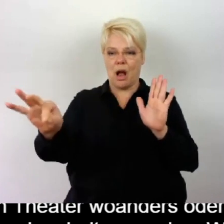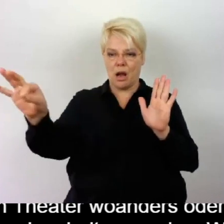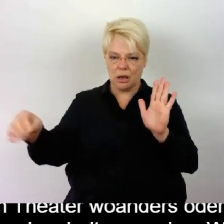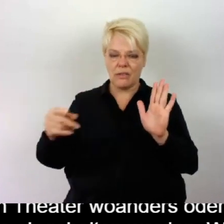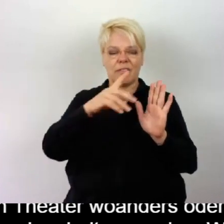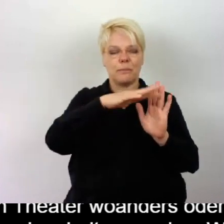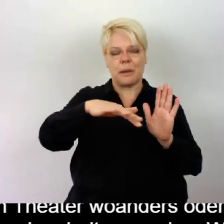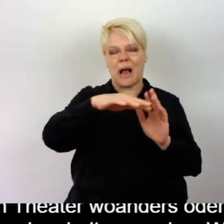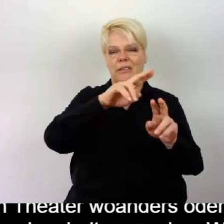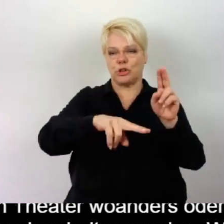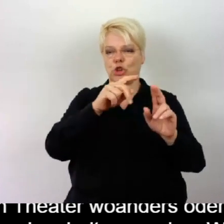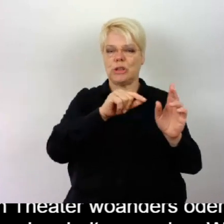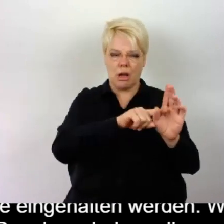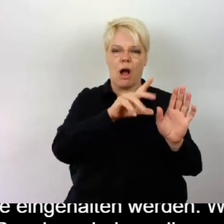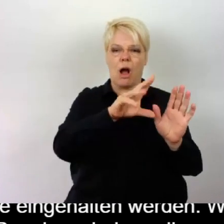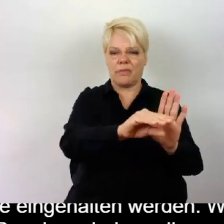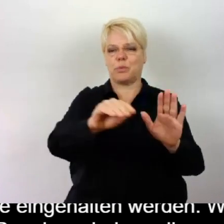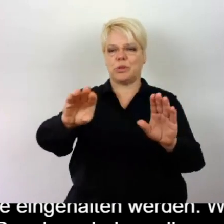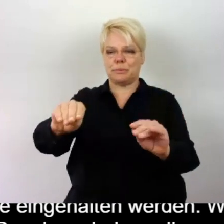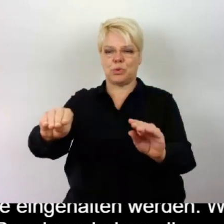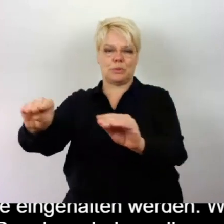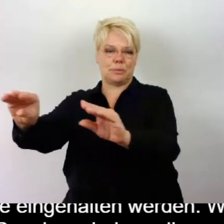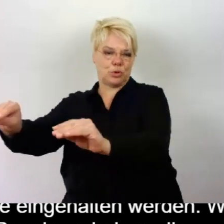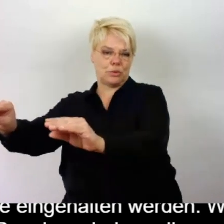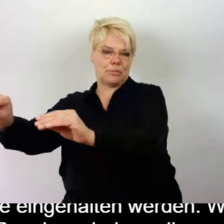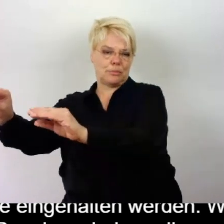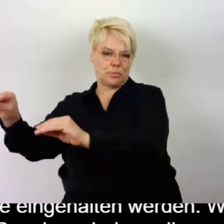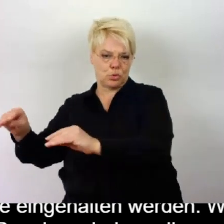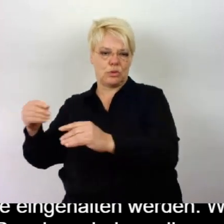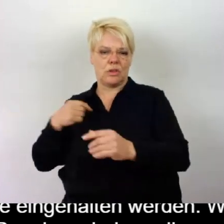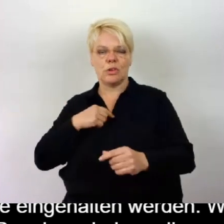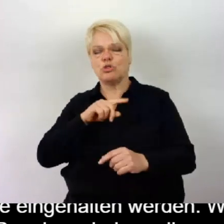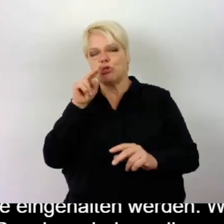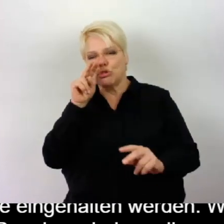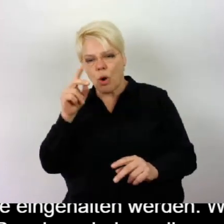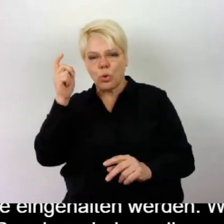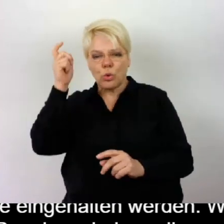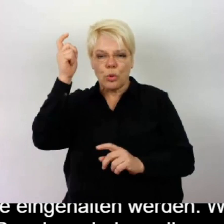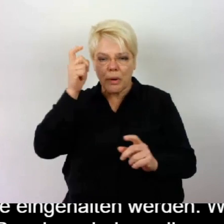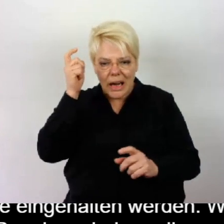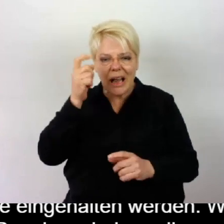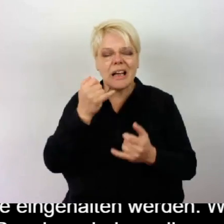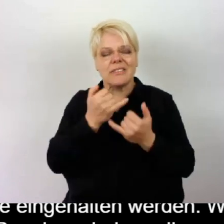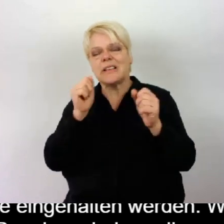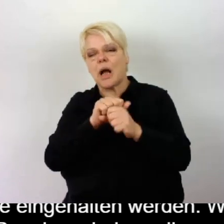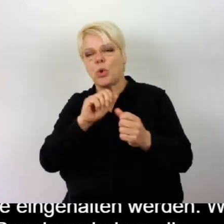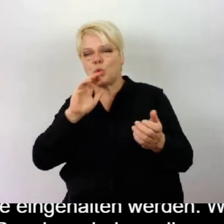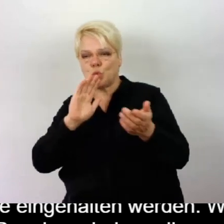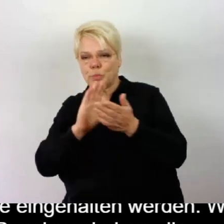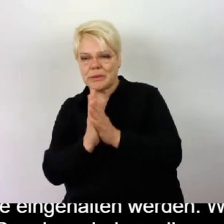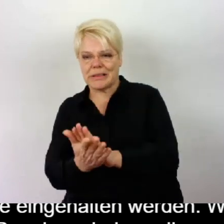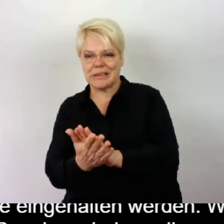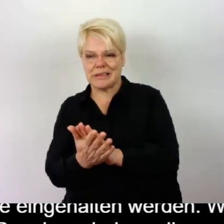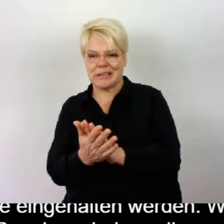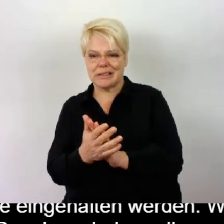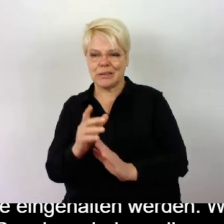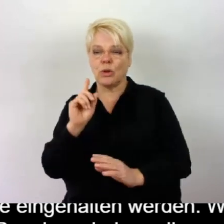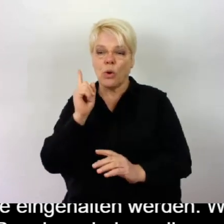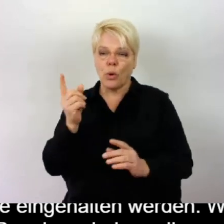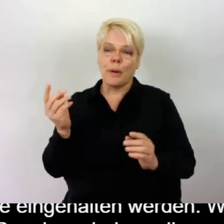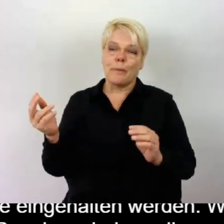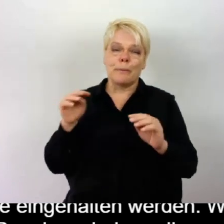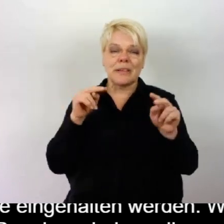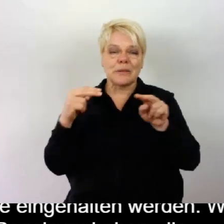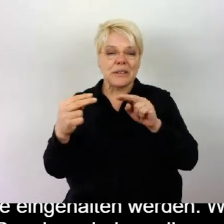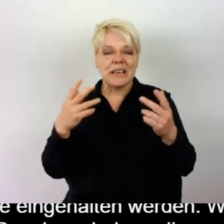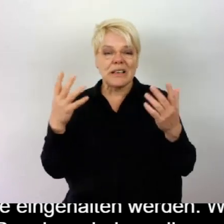mehr wie bei Open Air. Da mag der eine oder andere mehr Fan von Rockkonzerten sein, der andere ist mehr der Feinsinnige, das ist alles okay. Das muss